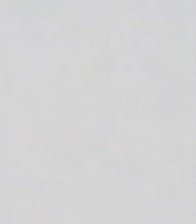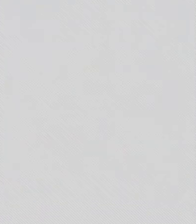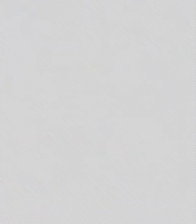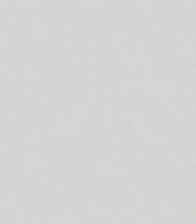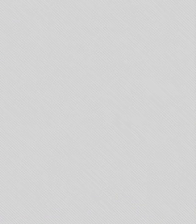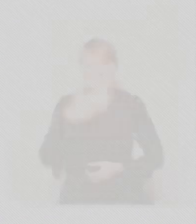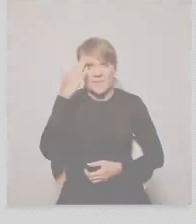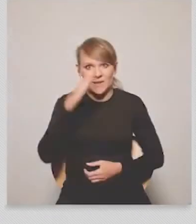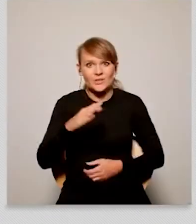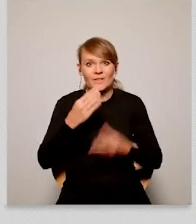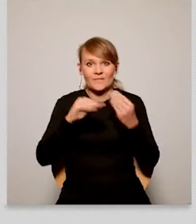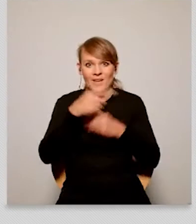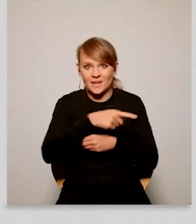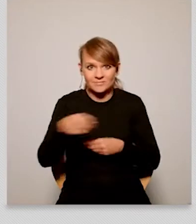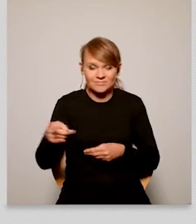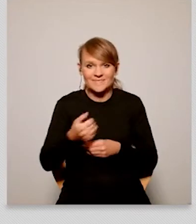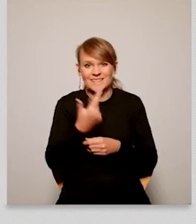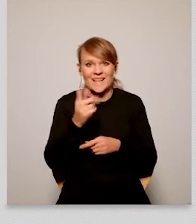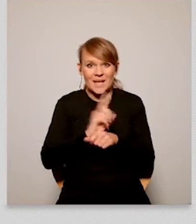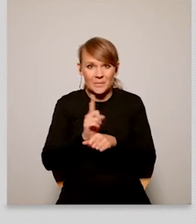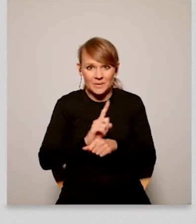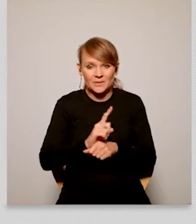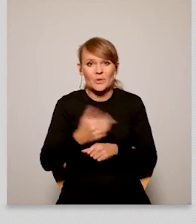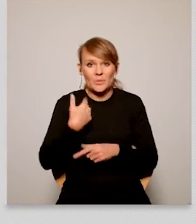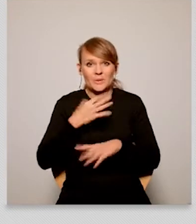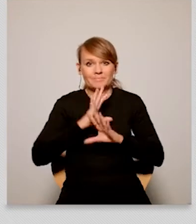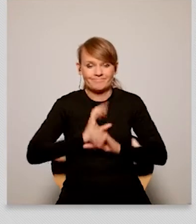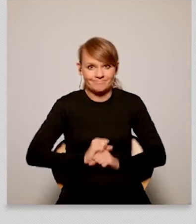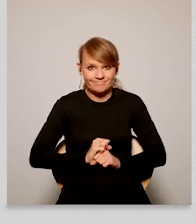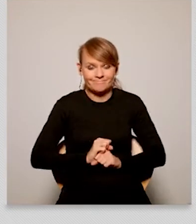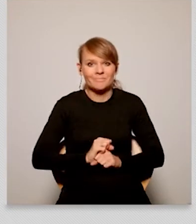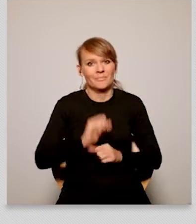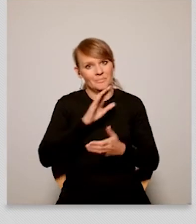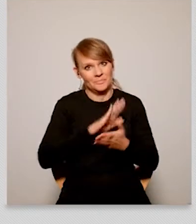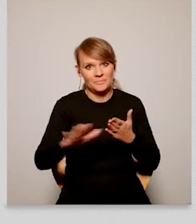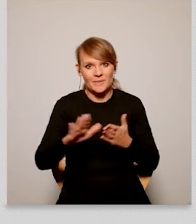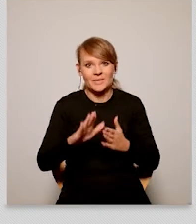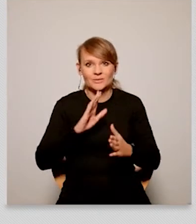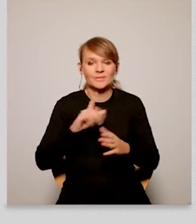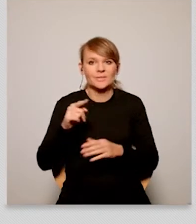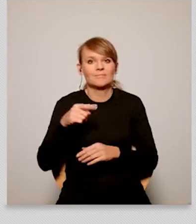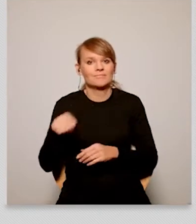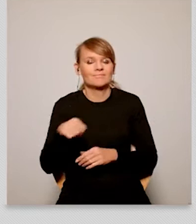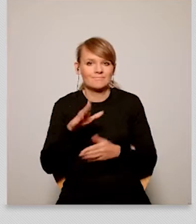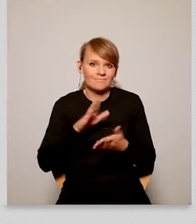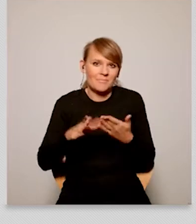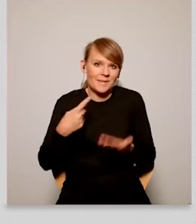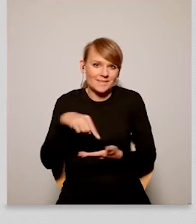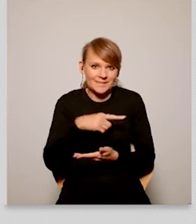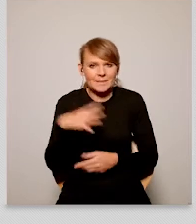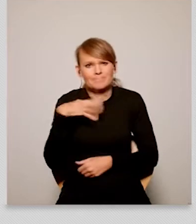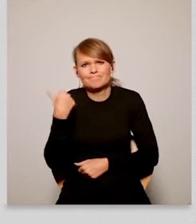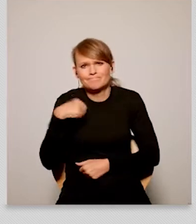Większość z Państwa wytrwała przez te kilka minut bez naszej rozmowy przy ekranach i